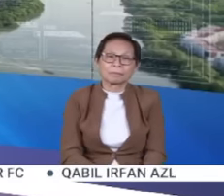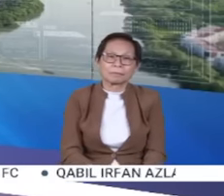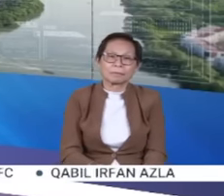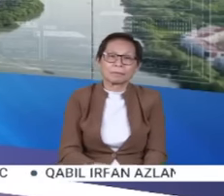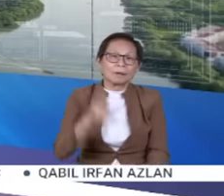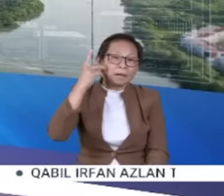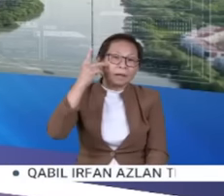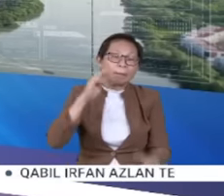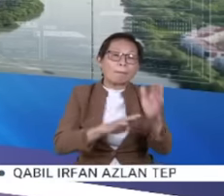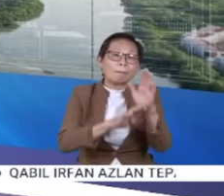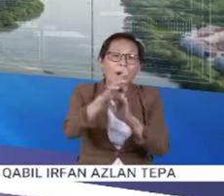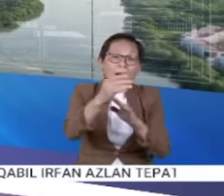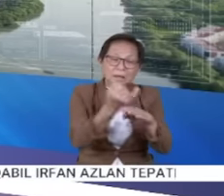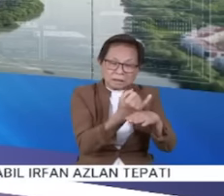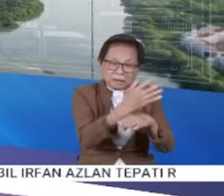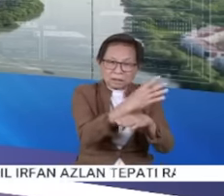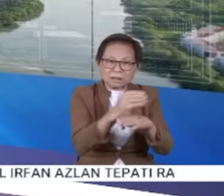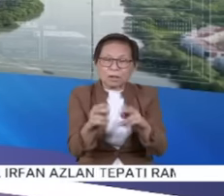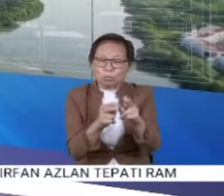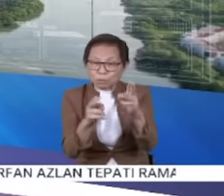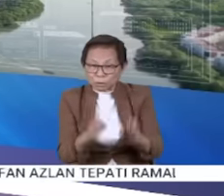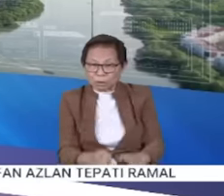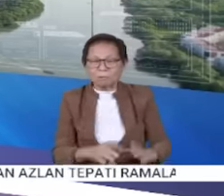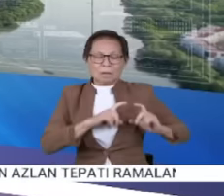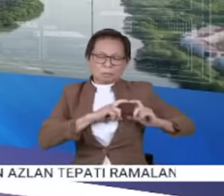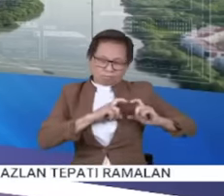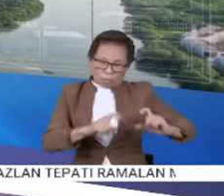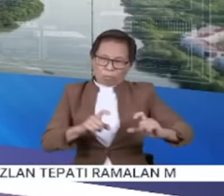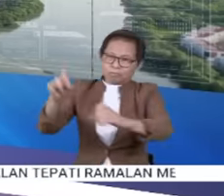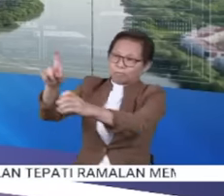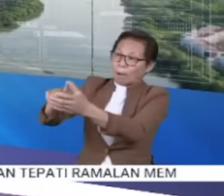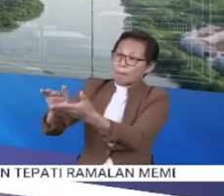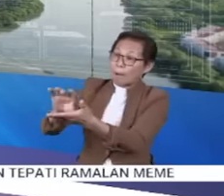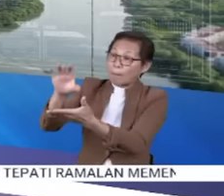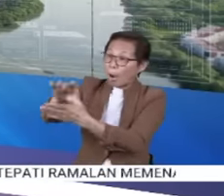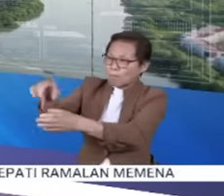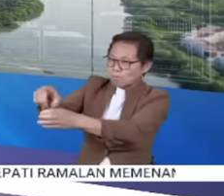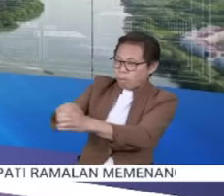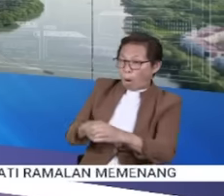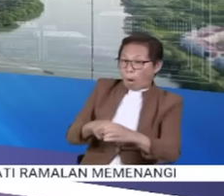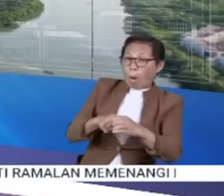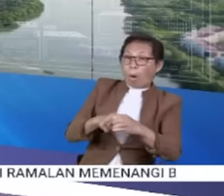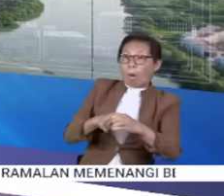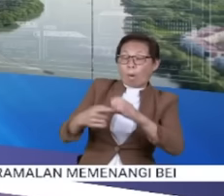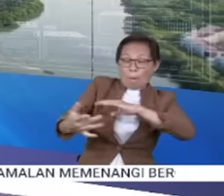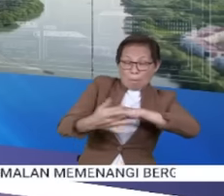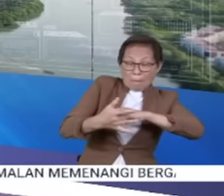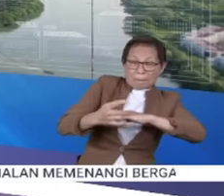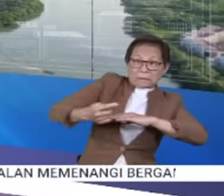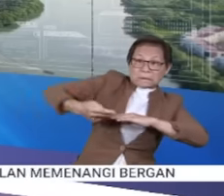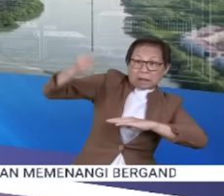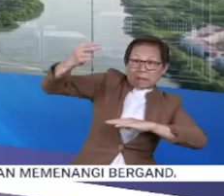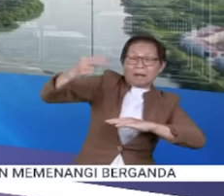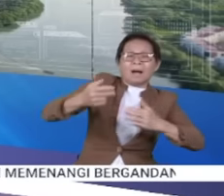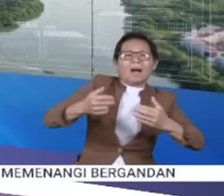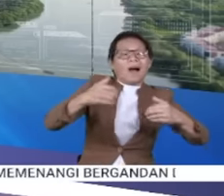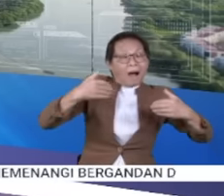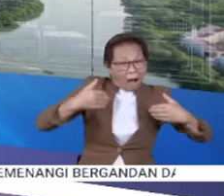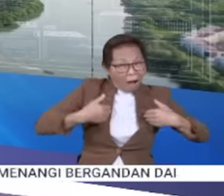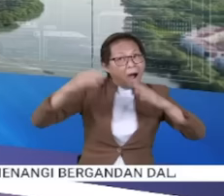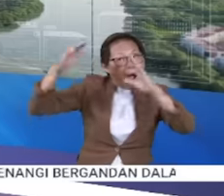kebencian pembangunan Perindustrian dan ke usahawanan komited menarik pelaburan berimpat tinggi agar dapat mewujudkan peluang pekerjaan